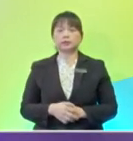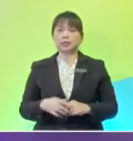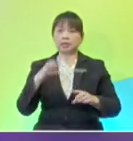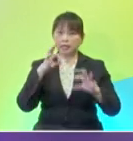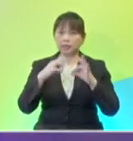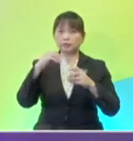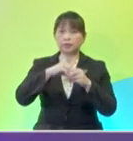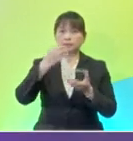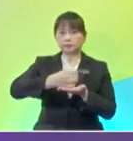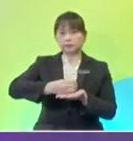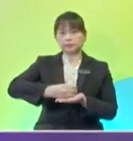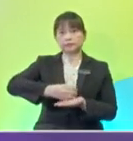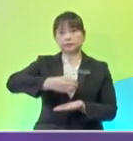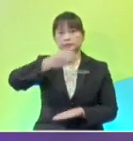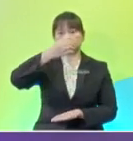Luqman